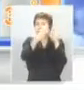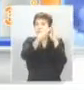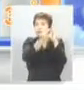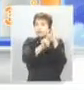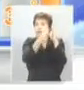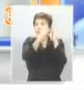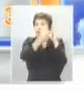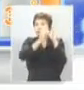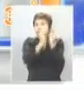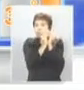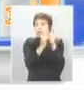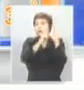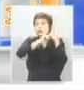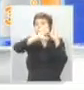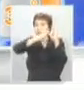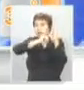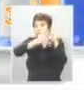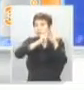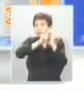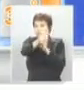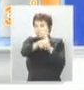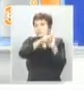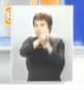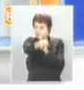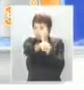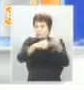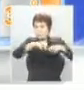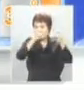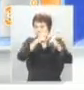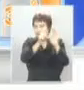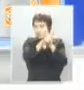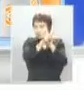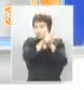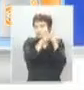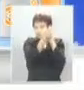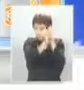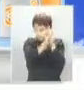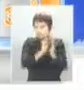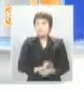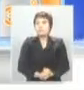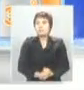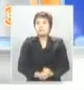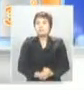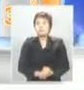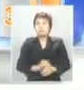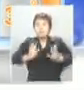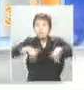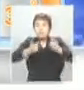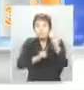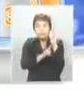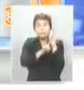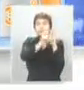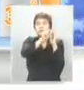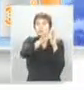น้บวลำพู ชัยภูมิ นครราชสีมาก สุริน สิสเกต และอุบลราชธานีอุ้นหับพงระหวาง 24-